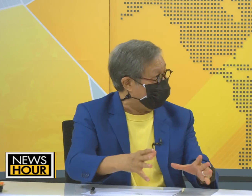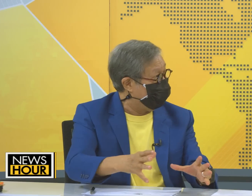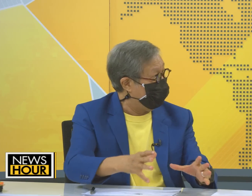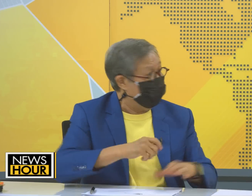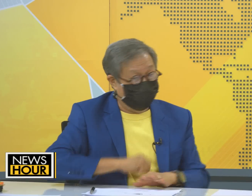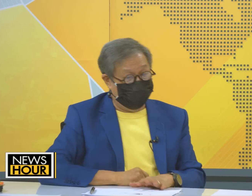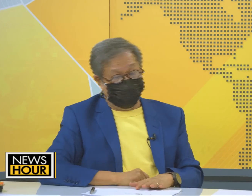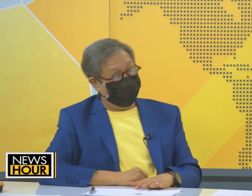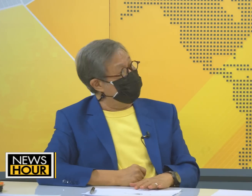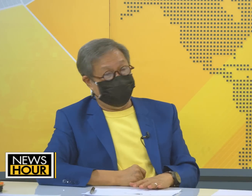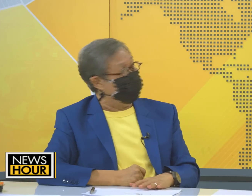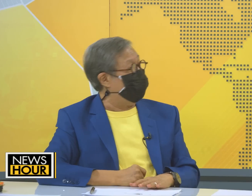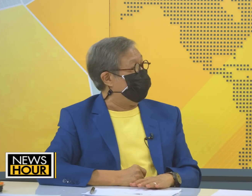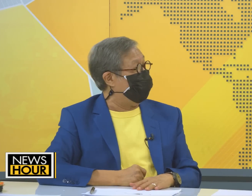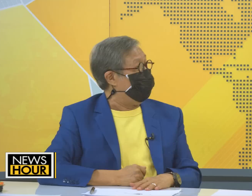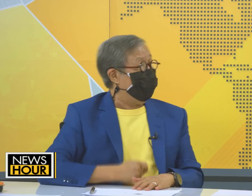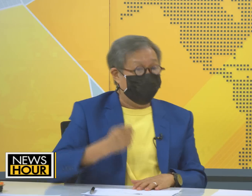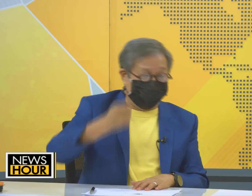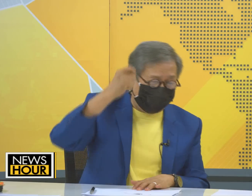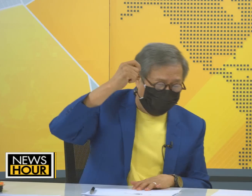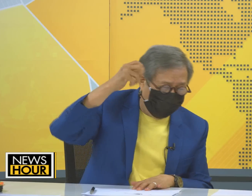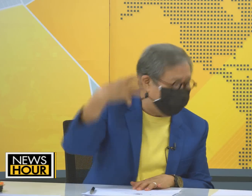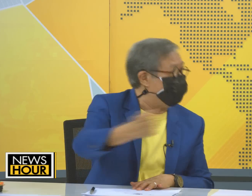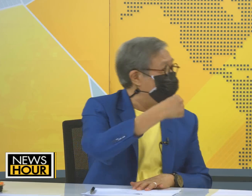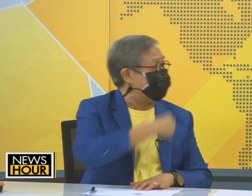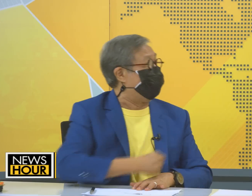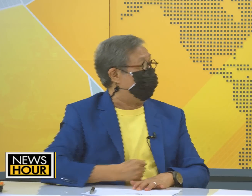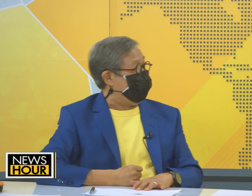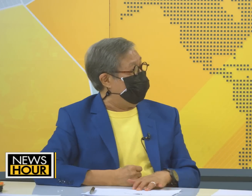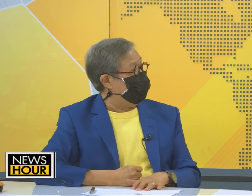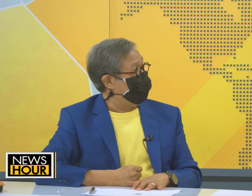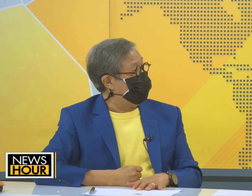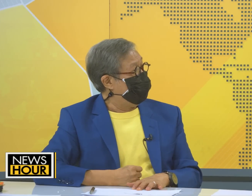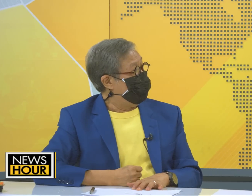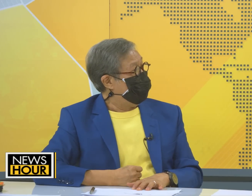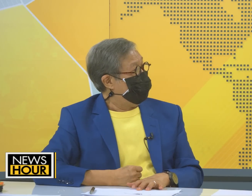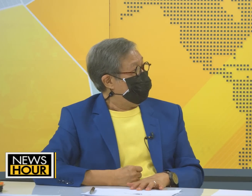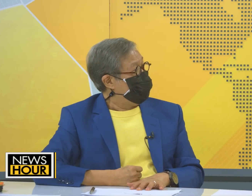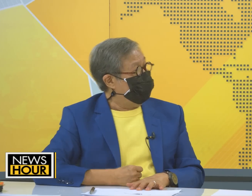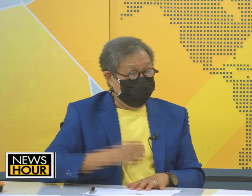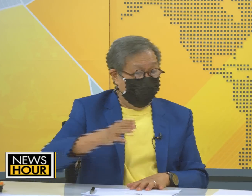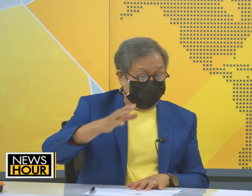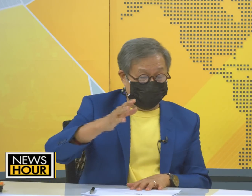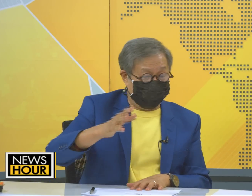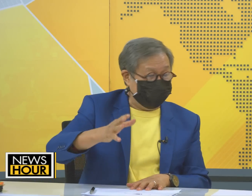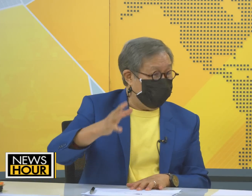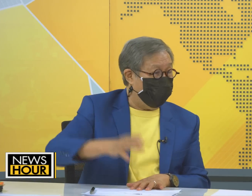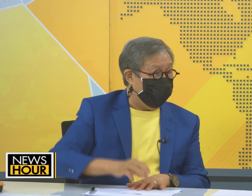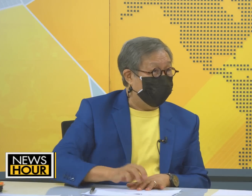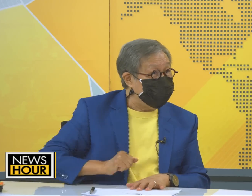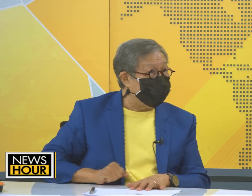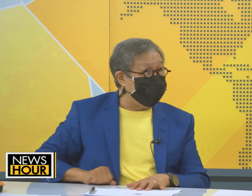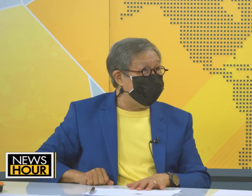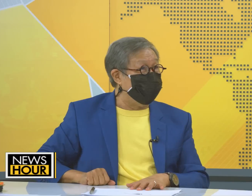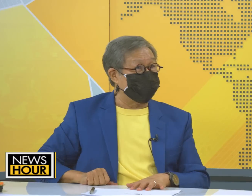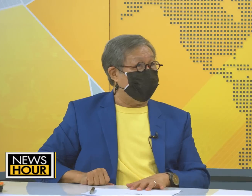เชี่ยวชาญเพรฉั้ ผมไม่เหนดวยเลยว่า คุณจะรวบอำนาจทำไมใช่ไหมเฮิญกัที่เขาบ